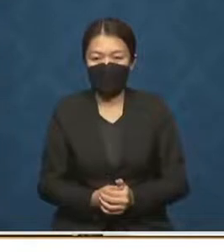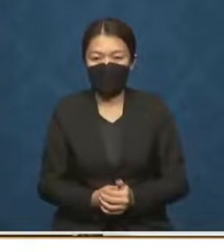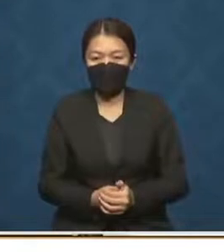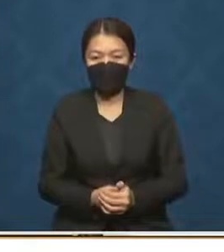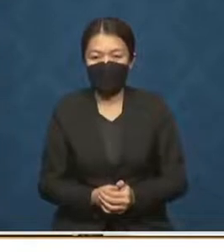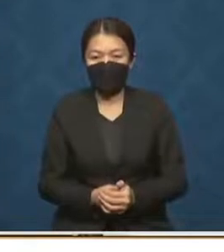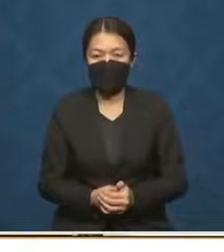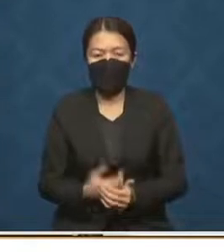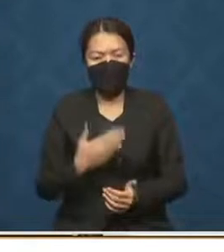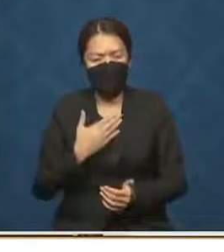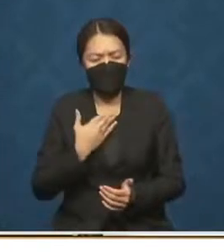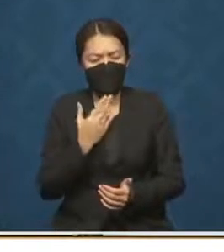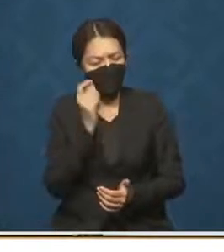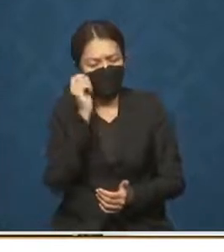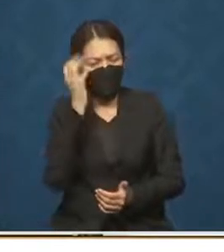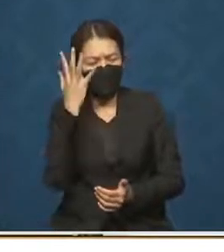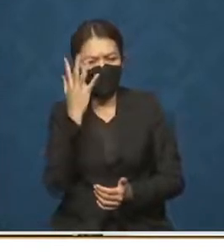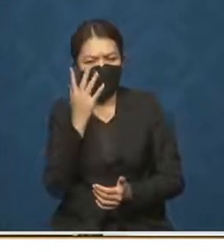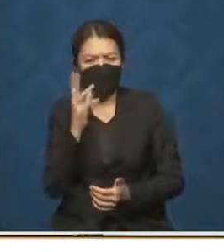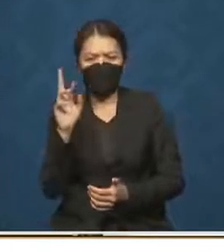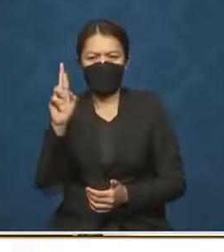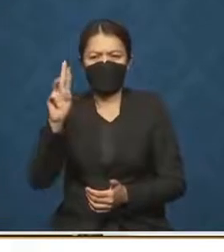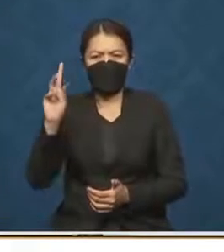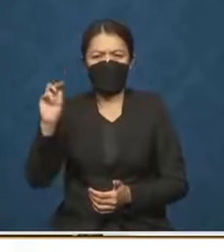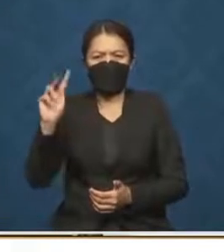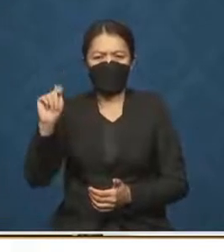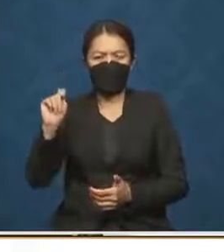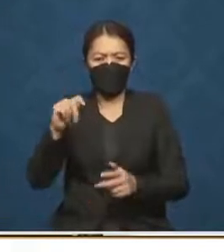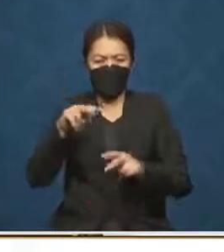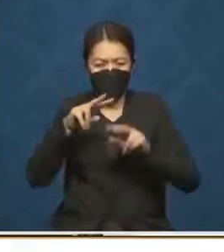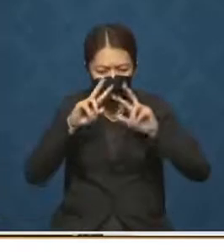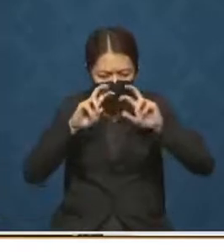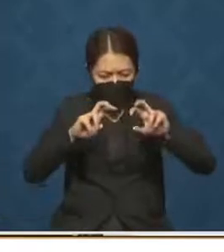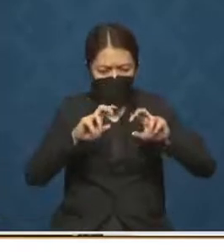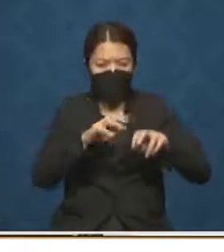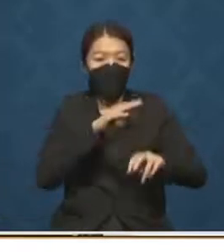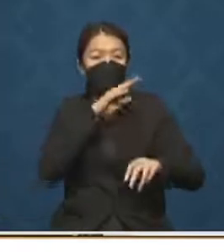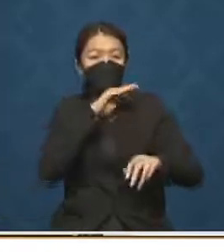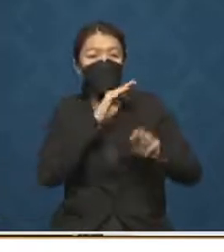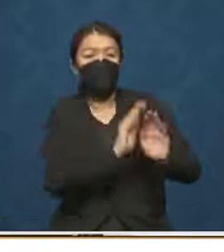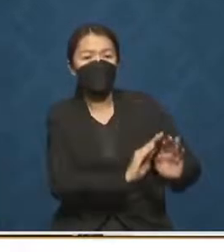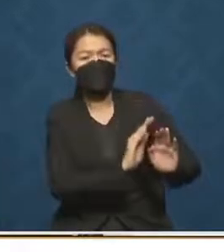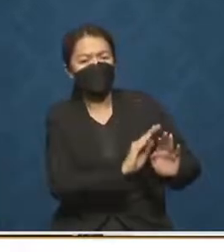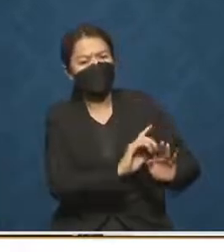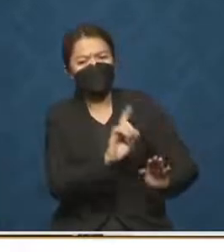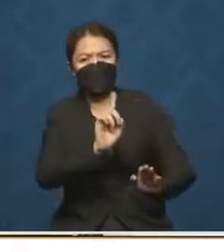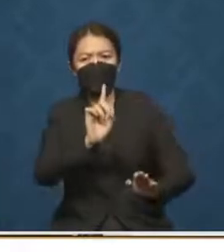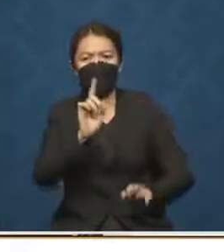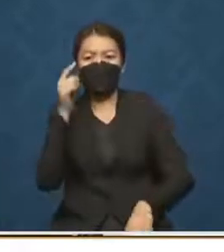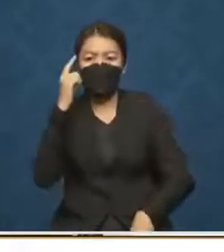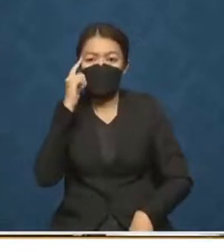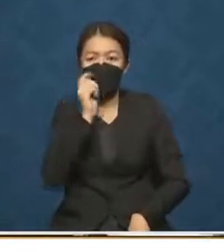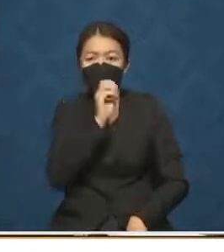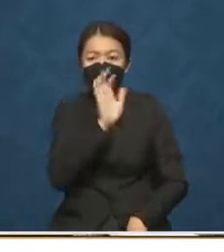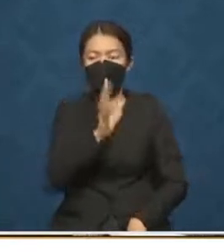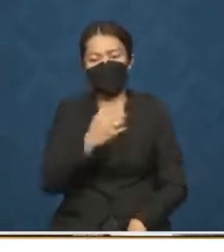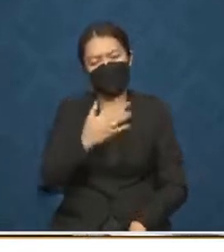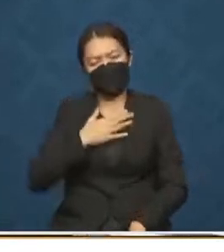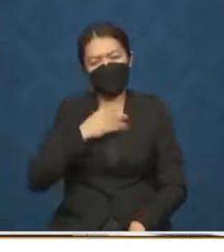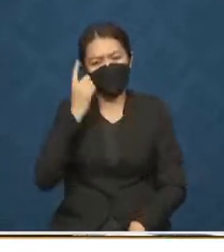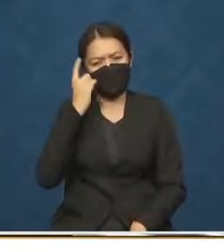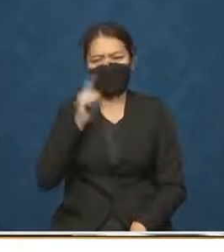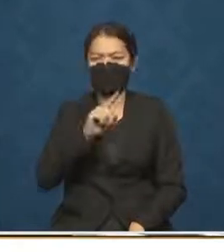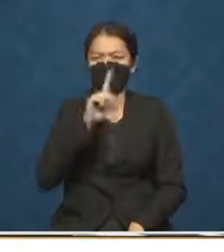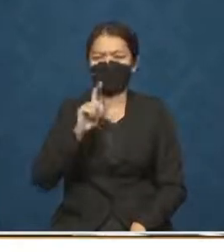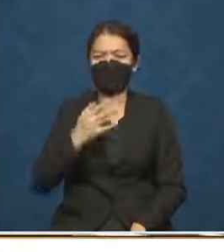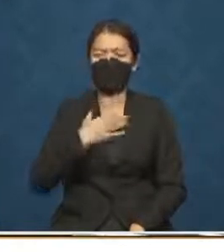เพราผมไม่เข้าใจแลไม่ใส่รายรตบนตีนะครัว่าให้เก็บตุหมูไว้ที่อื่นกอนหรอเปลาอัี้ไมได้ใส่ร้ายแต่สงสัย